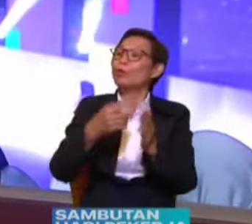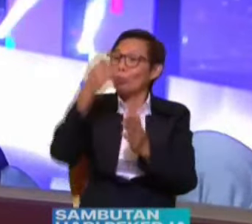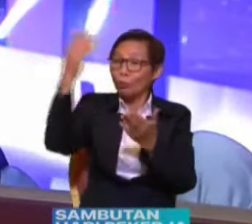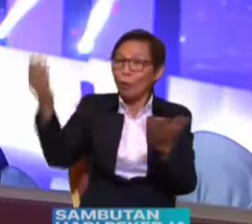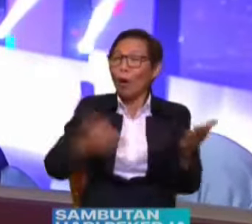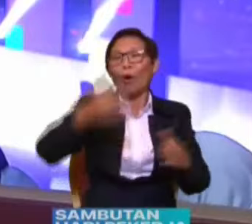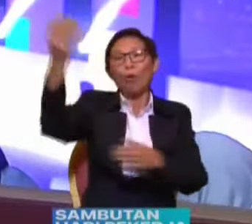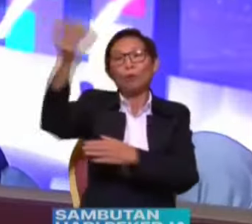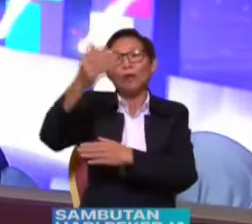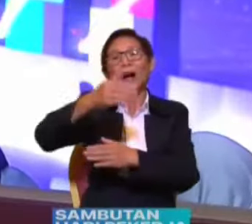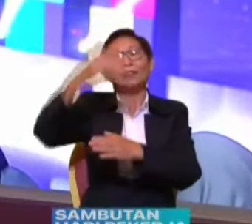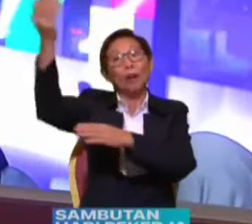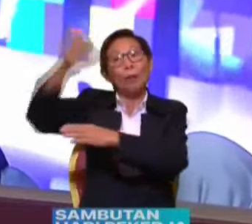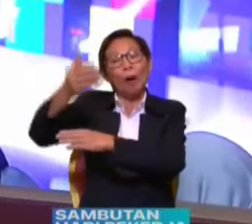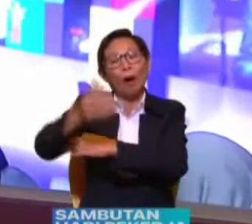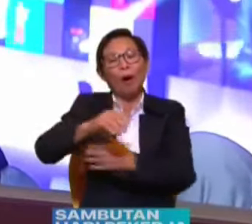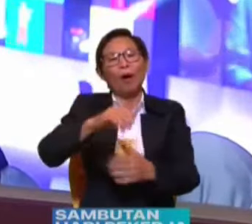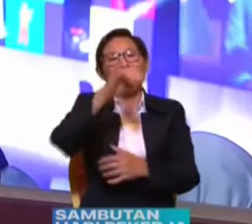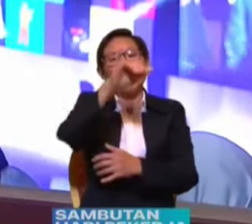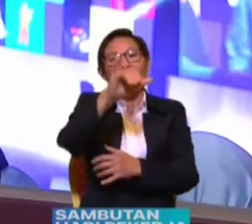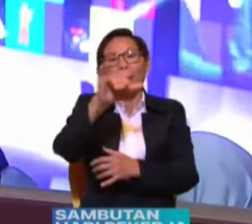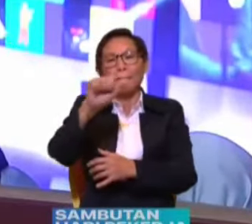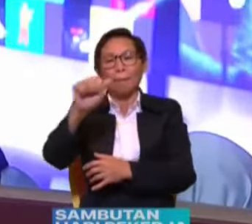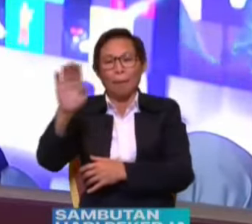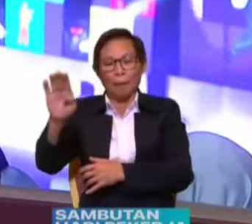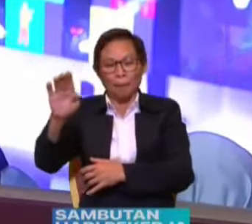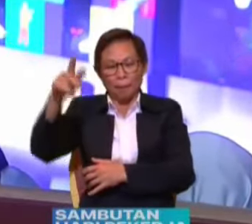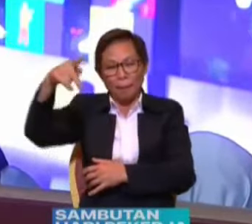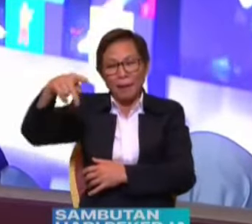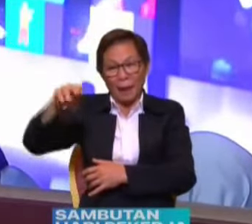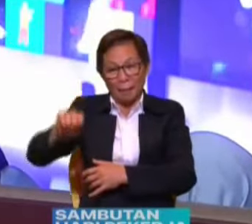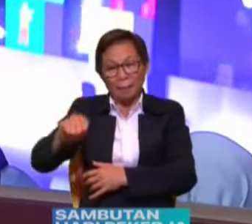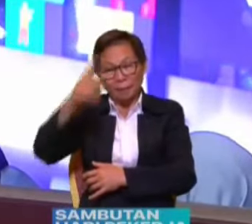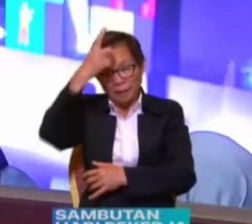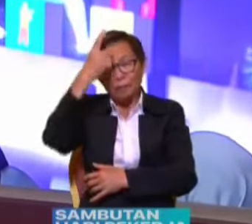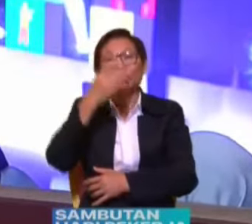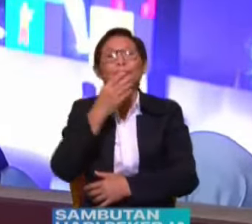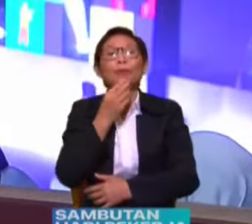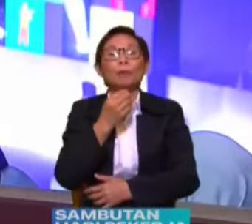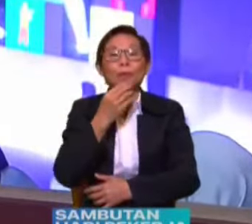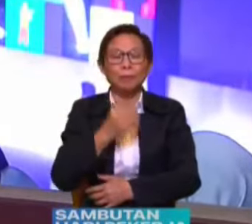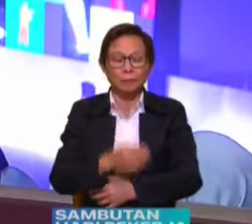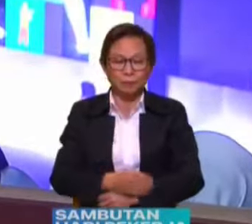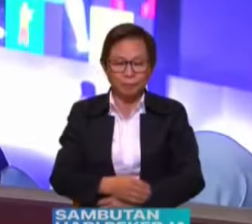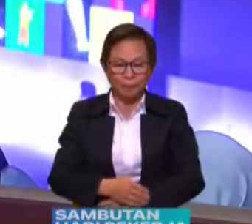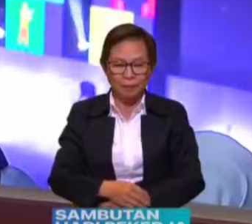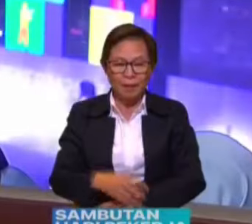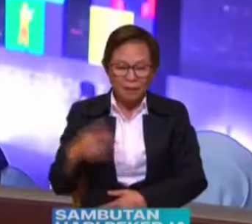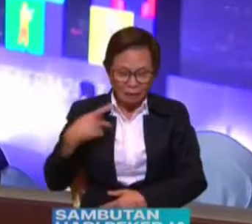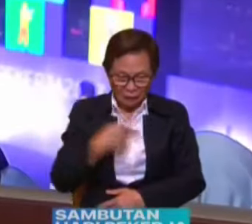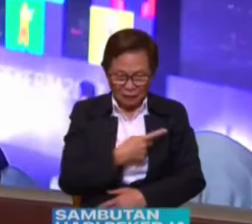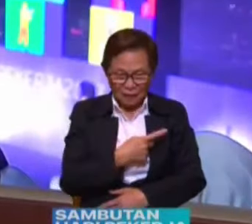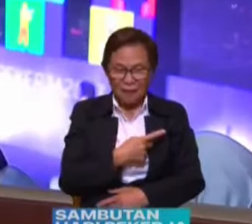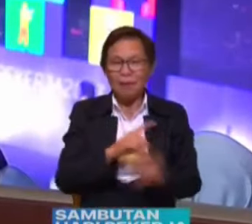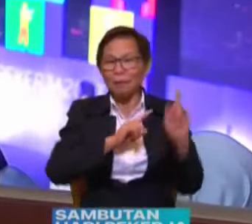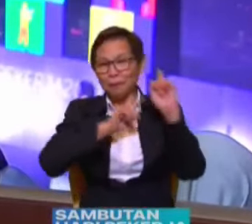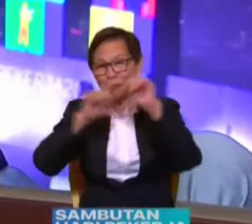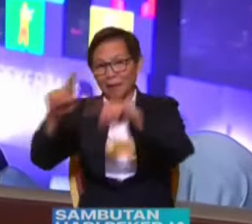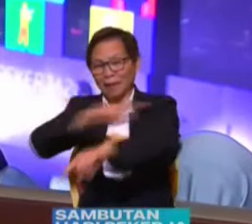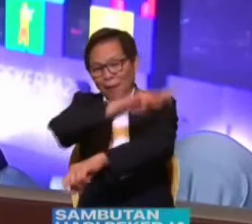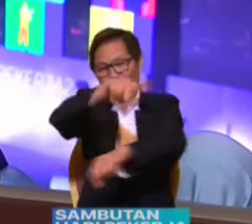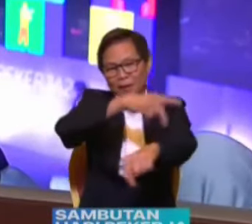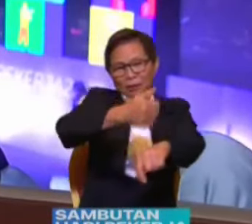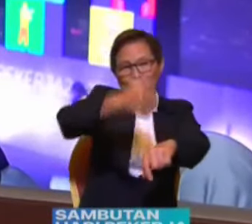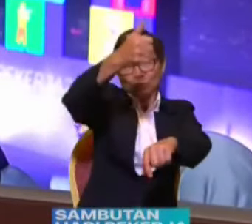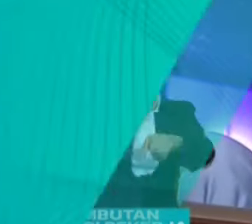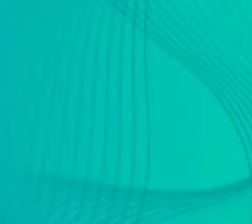ucapan ataupun amanat yang akan disampaikan oleh Yang Amat Berhormat Perdana Menteri Datuk Sri Anwar bin Ibrahim. Baik, kita ke pentas utama sekarang.